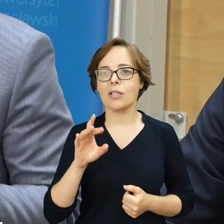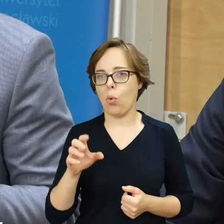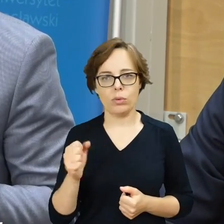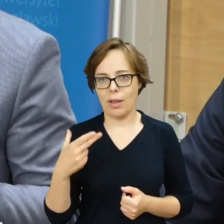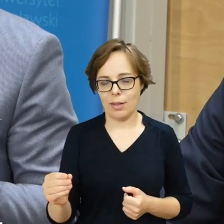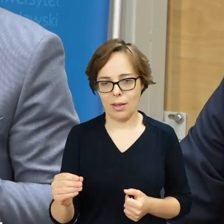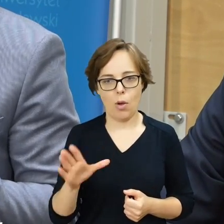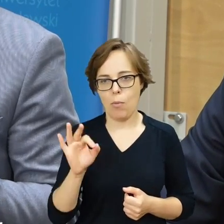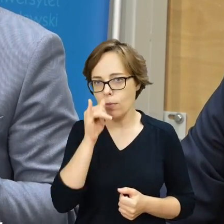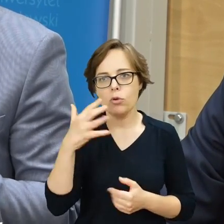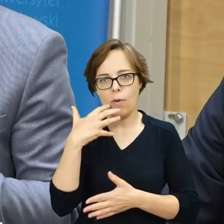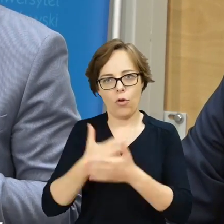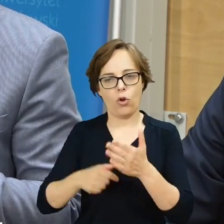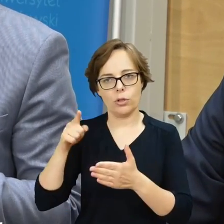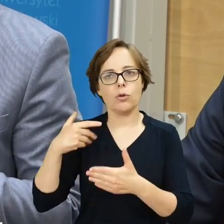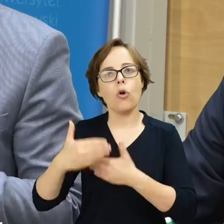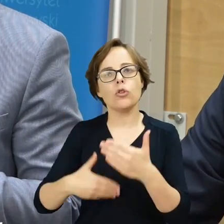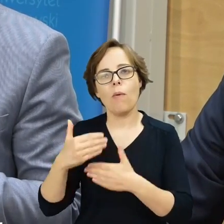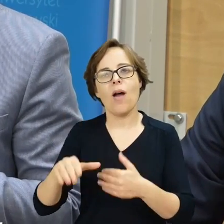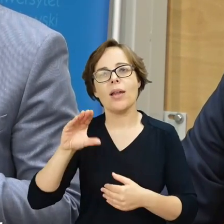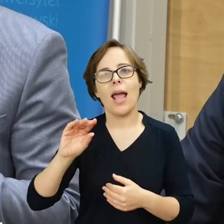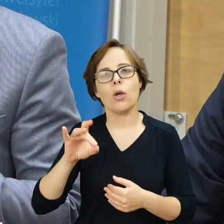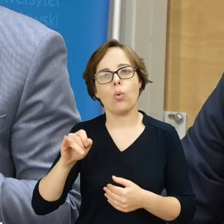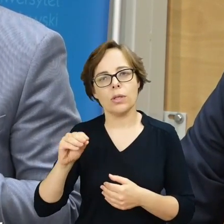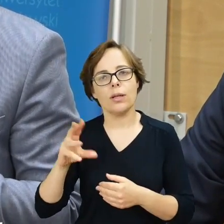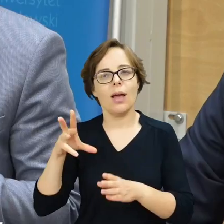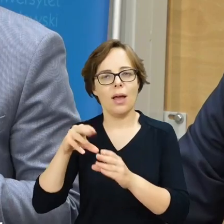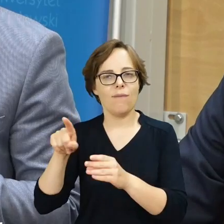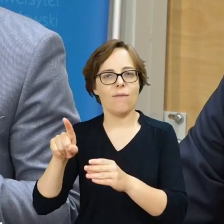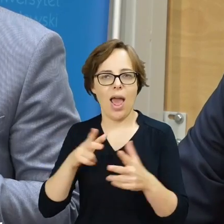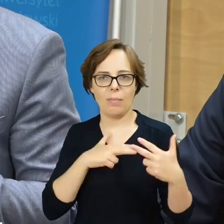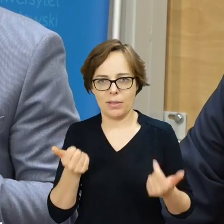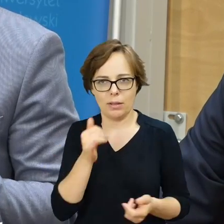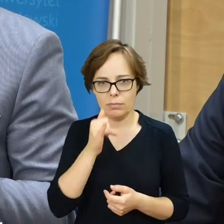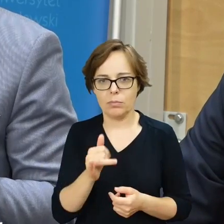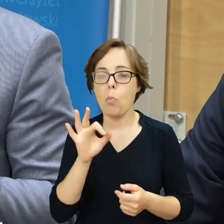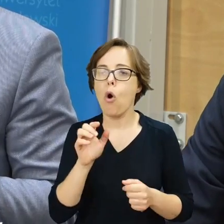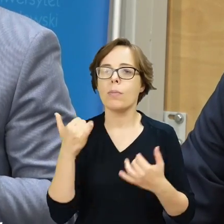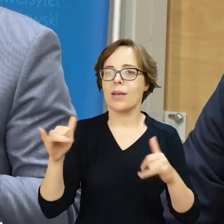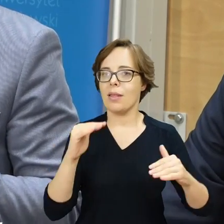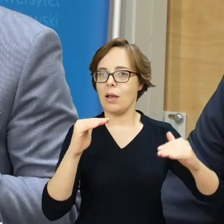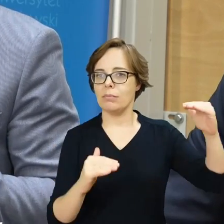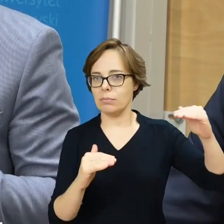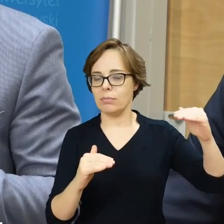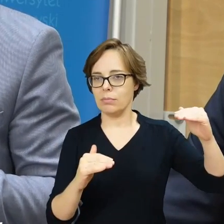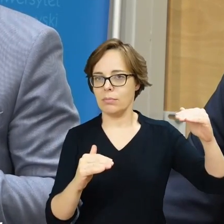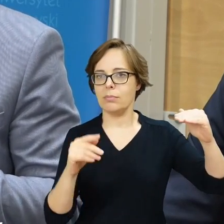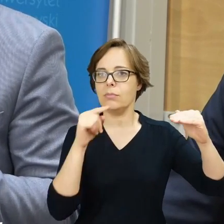w administracji, bo tam są stosunki między zobowiązanym i organem publicznym, prawda? Czyli wierzycielem jest podmiot publiczny.